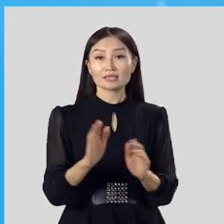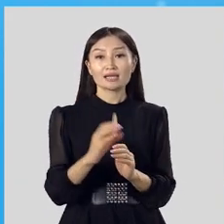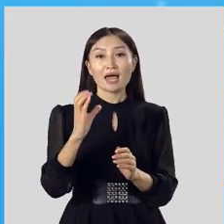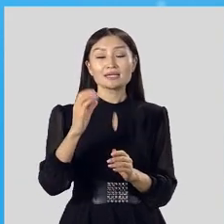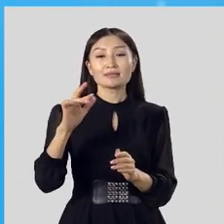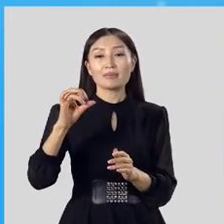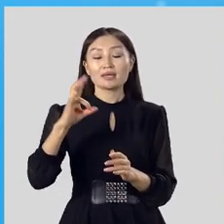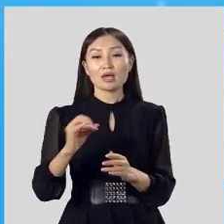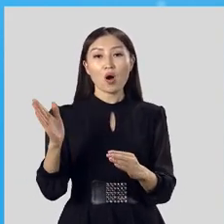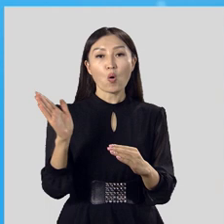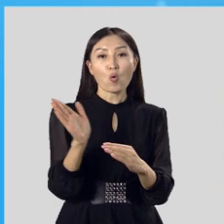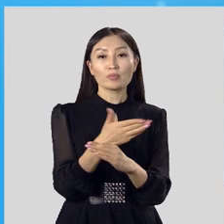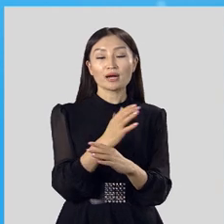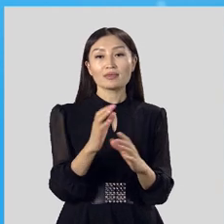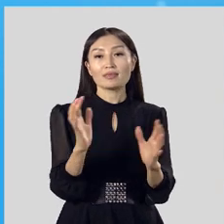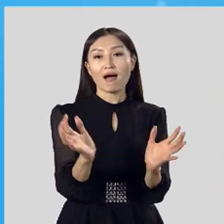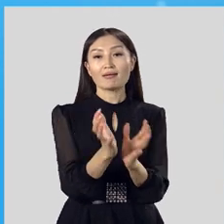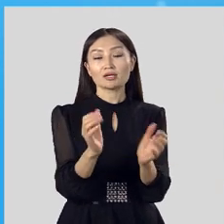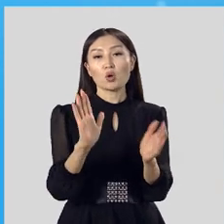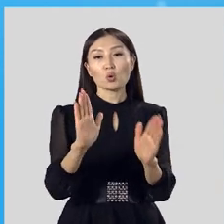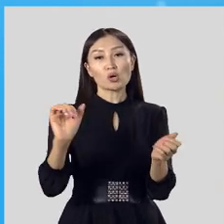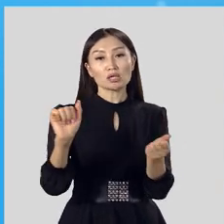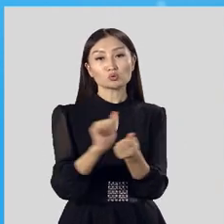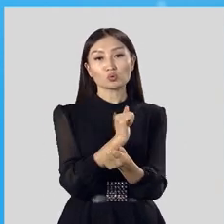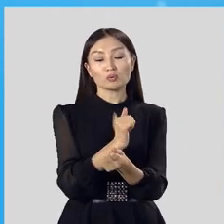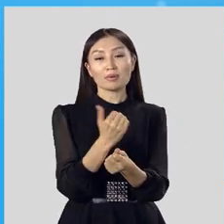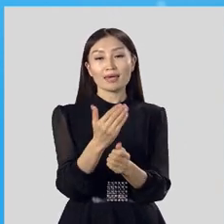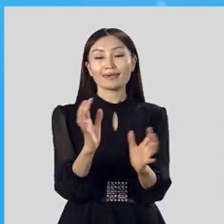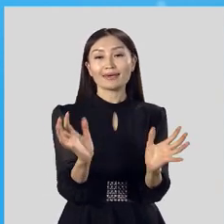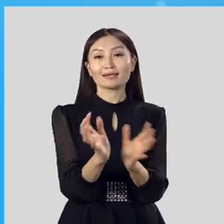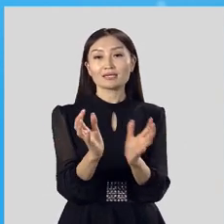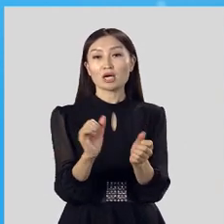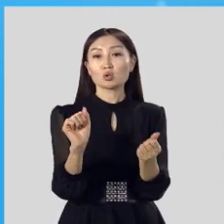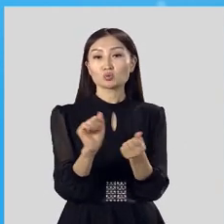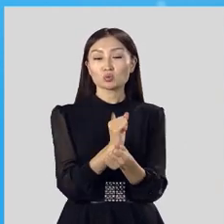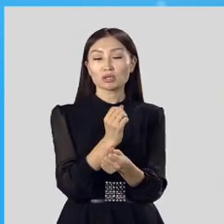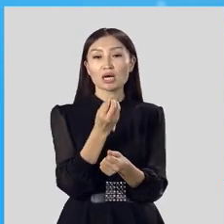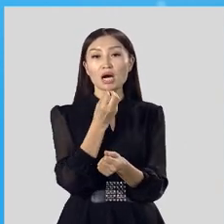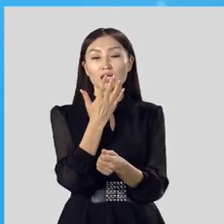семена убирают на хранение только сухими и хранят в сухих,